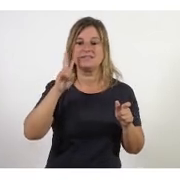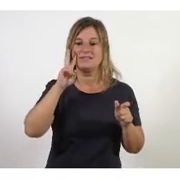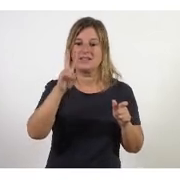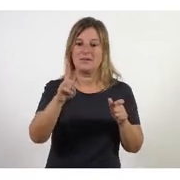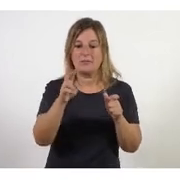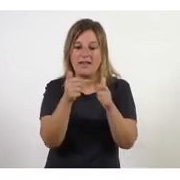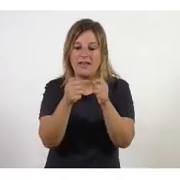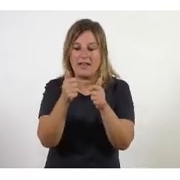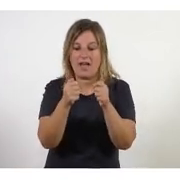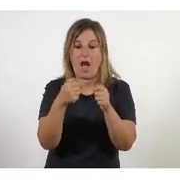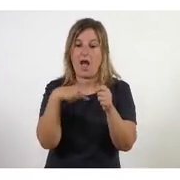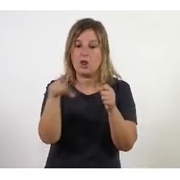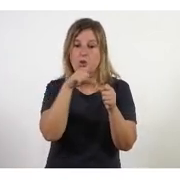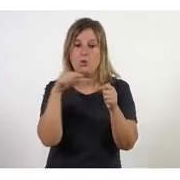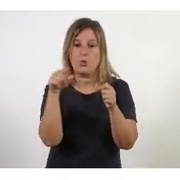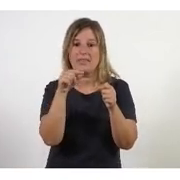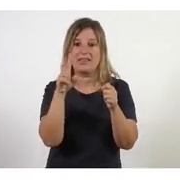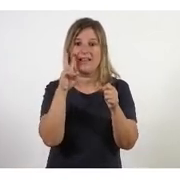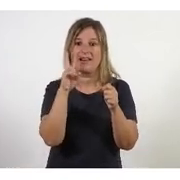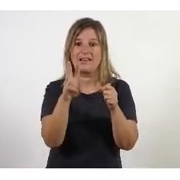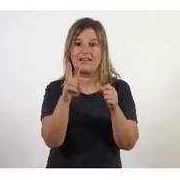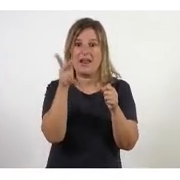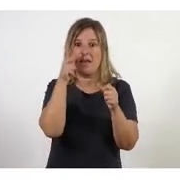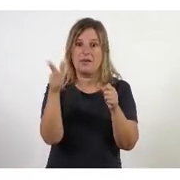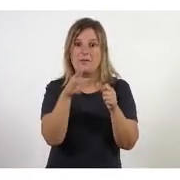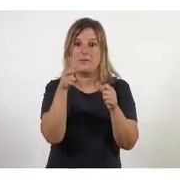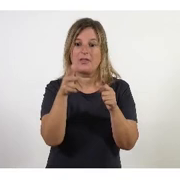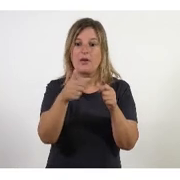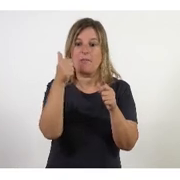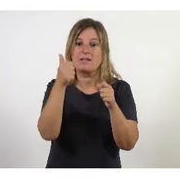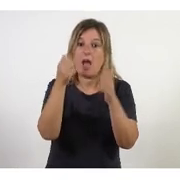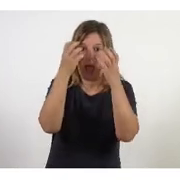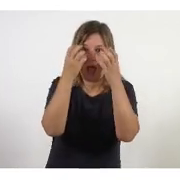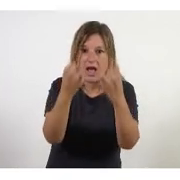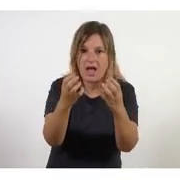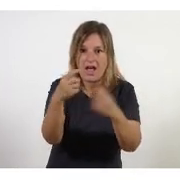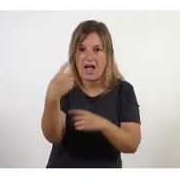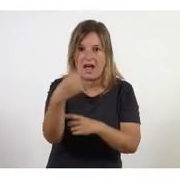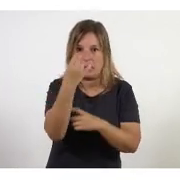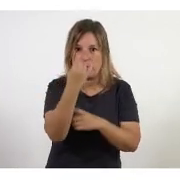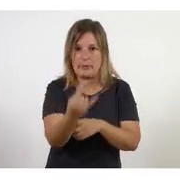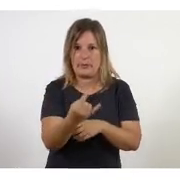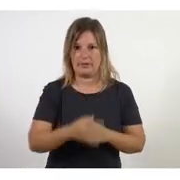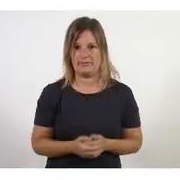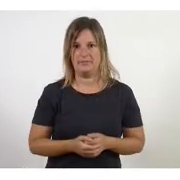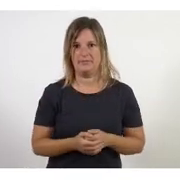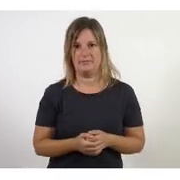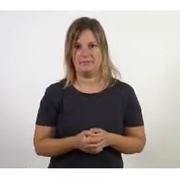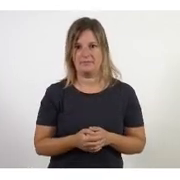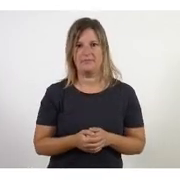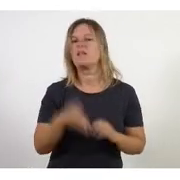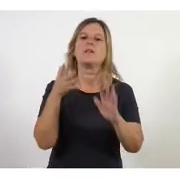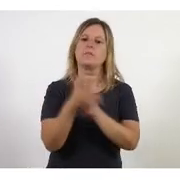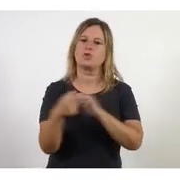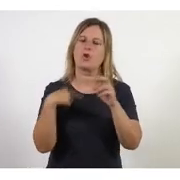arriba en el teu Twitter, veu aquell vídeo, es queda, s'enganxa perquè això entra pels ulls. D'aquí ja us deia de la